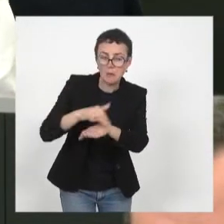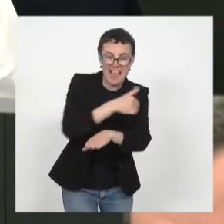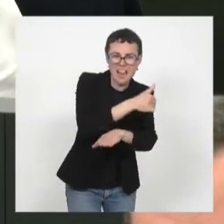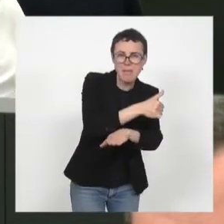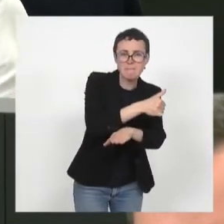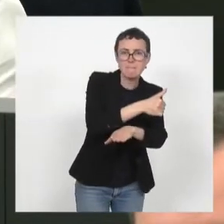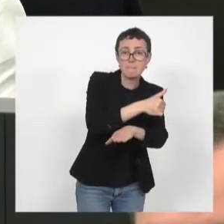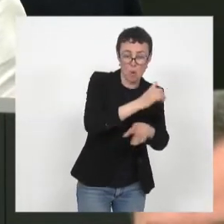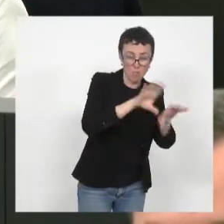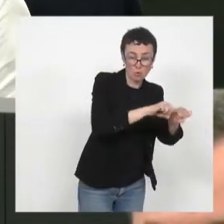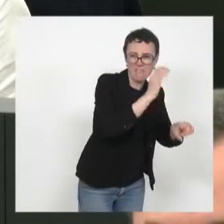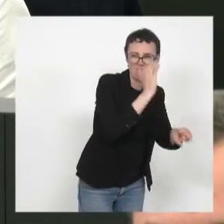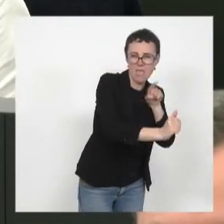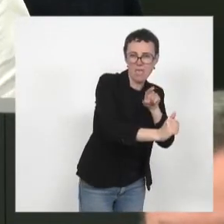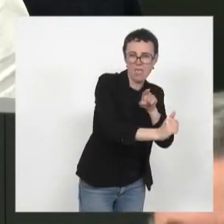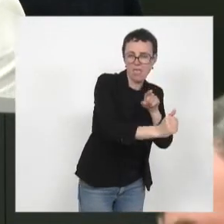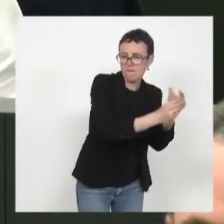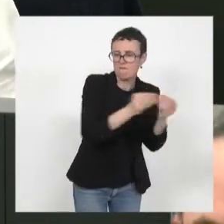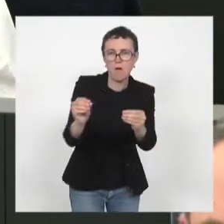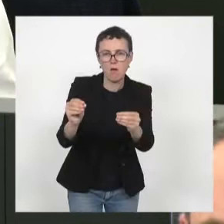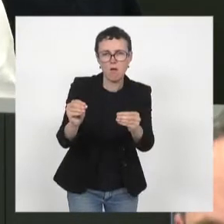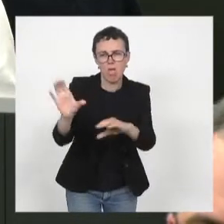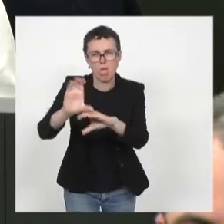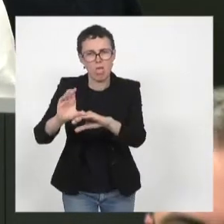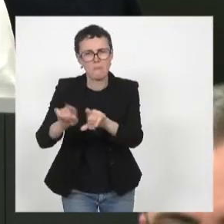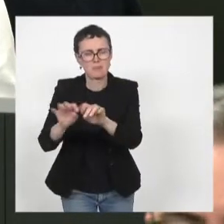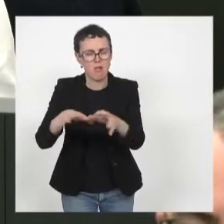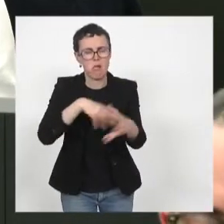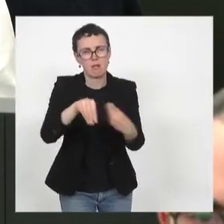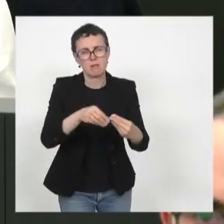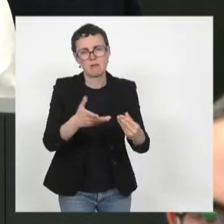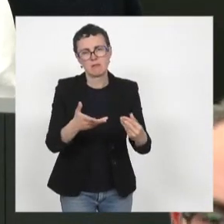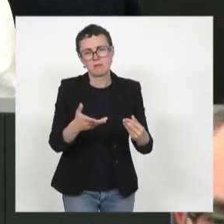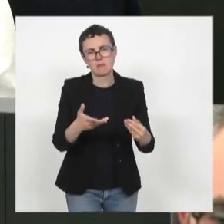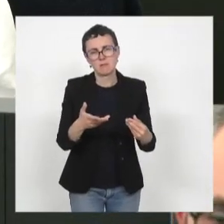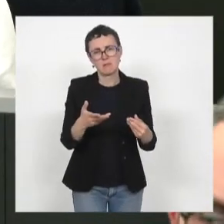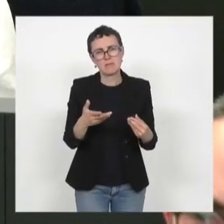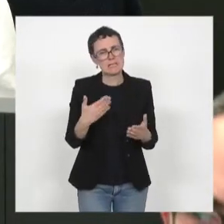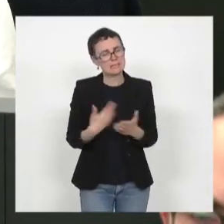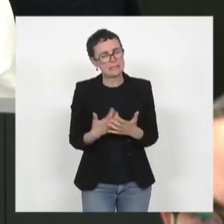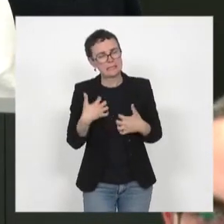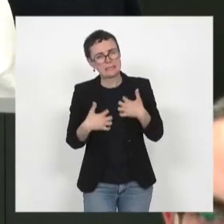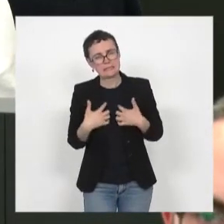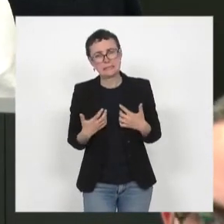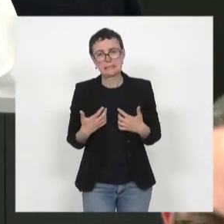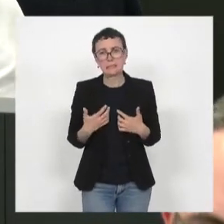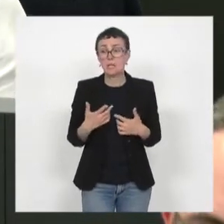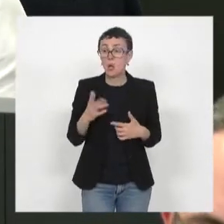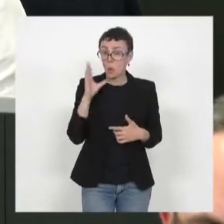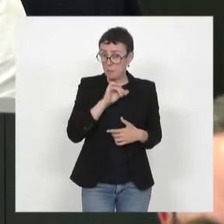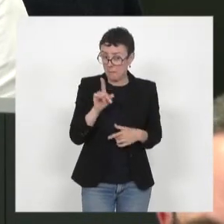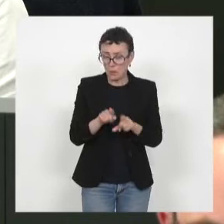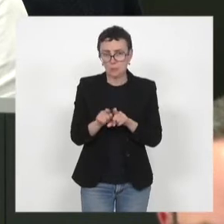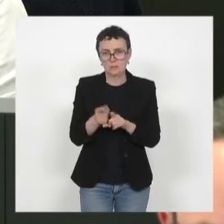rénovation. On sait que c'est un levier crucial, tant le montant des travaux est un obstacle pour se lancer dans une rénovation performante. C'est